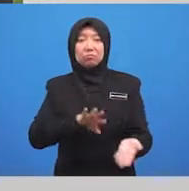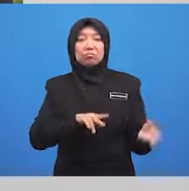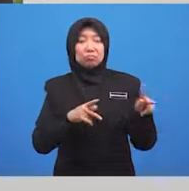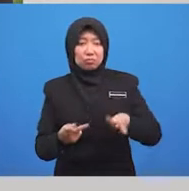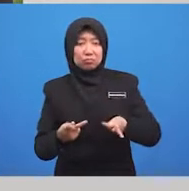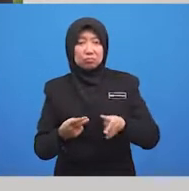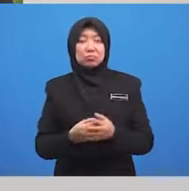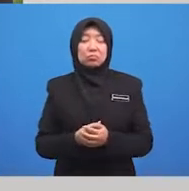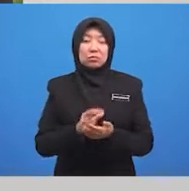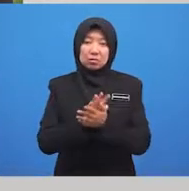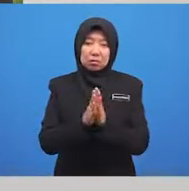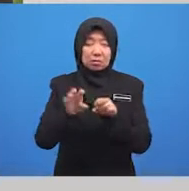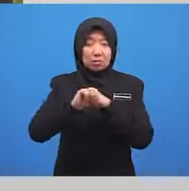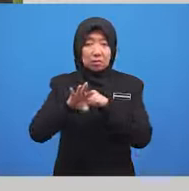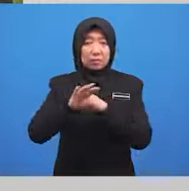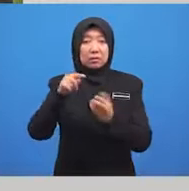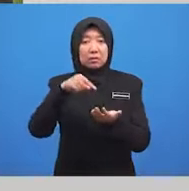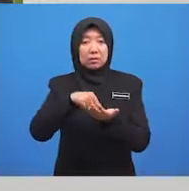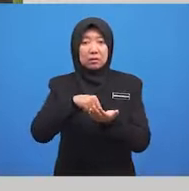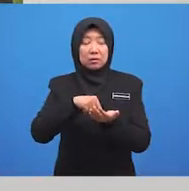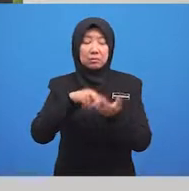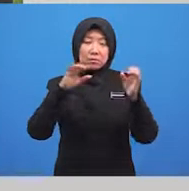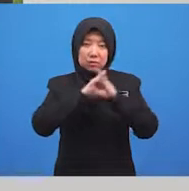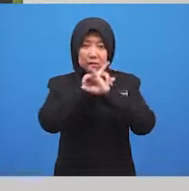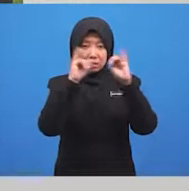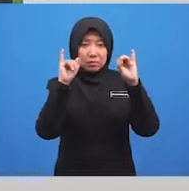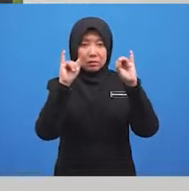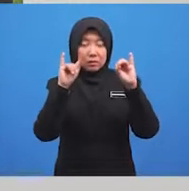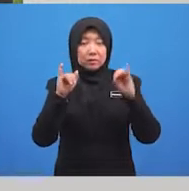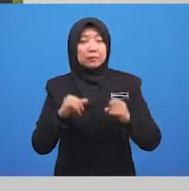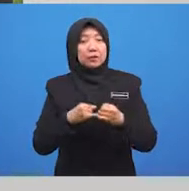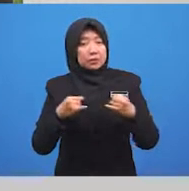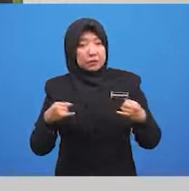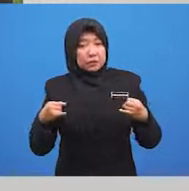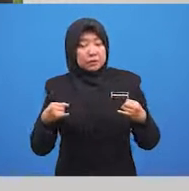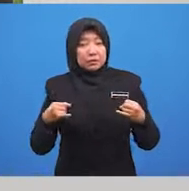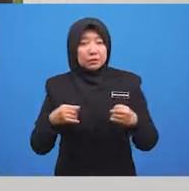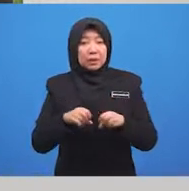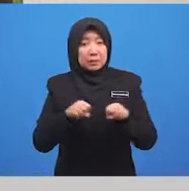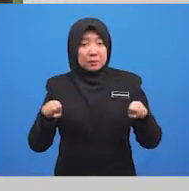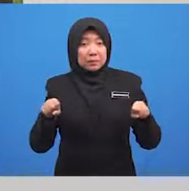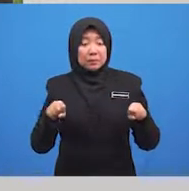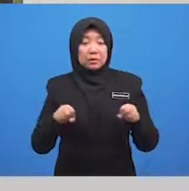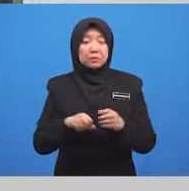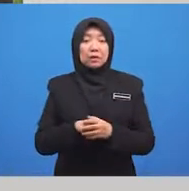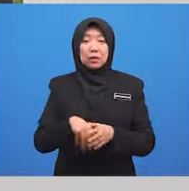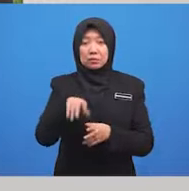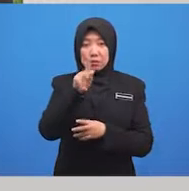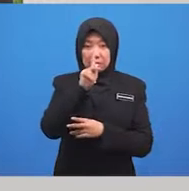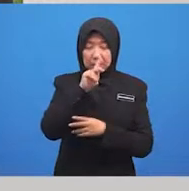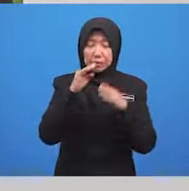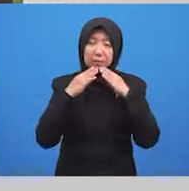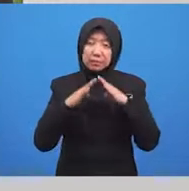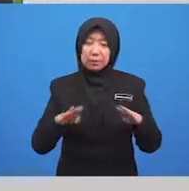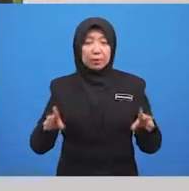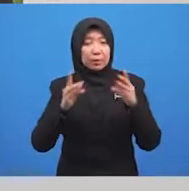itu, kempen ini dapat menjelaskan jenis spesies tape, habitat tape dan mendidik